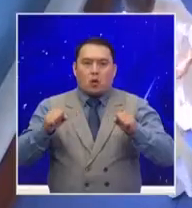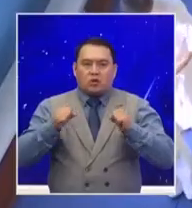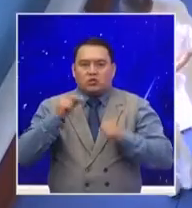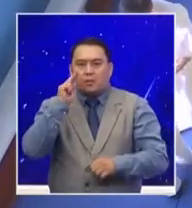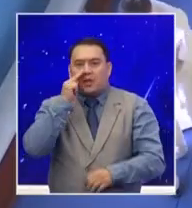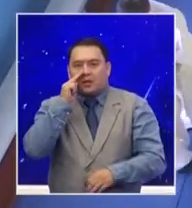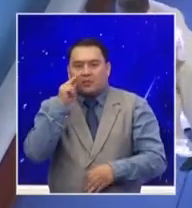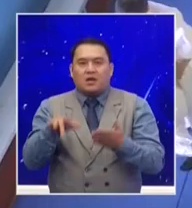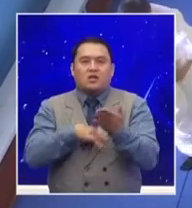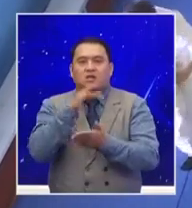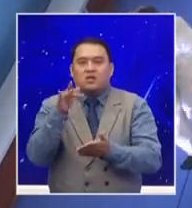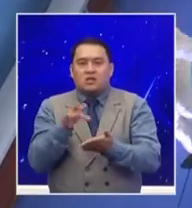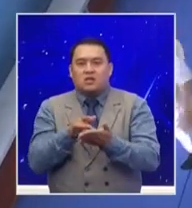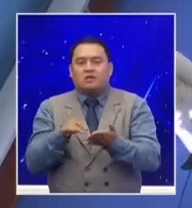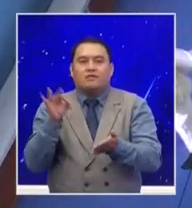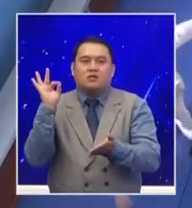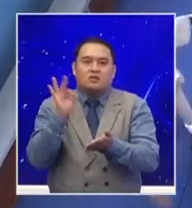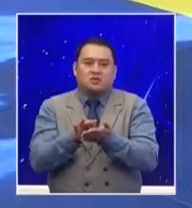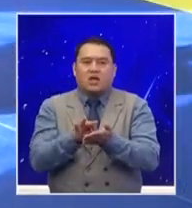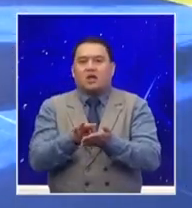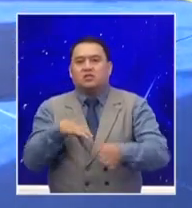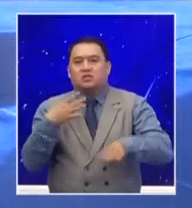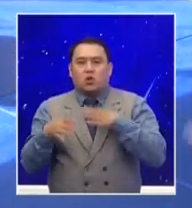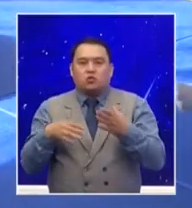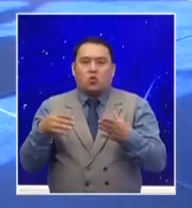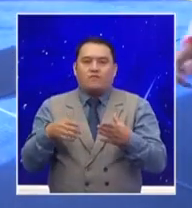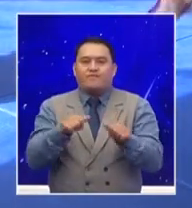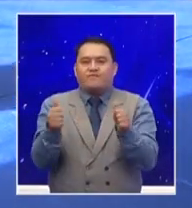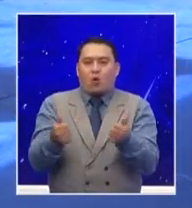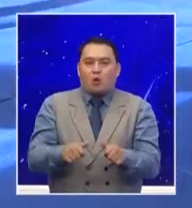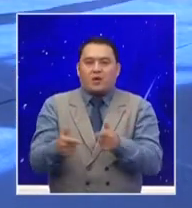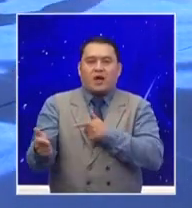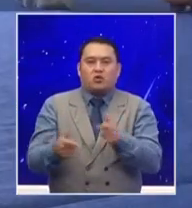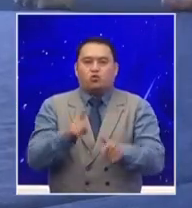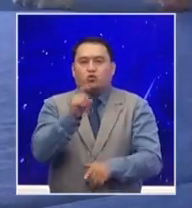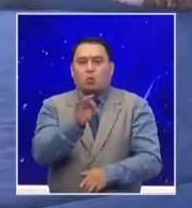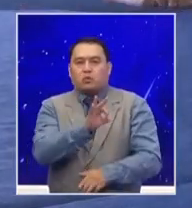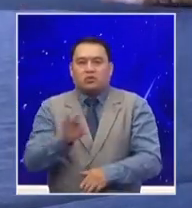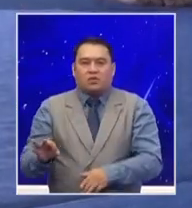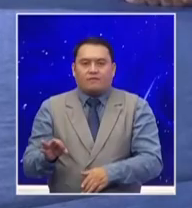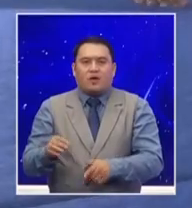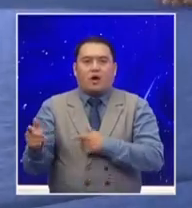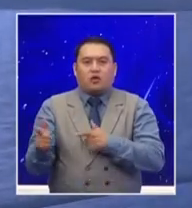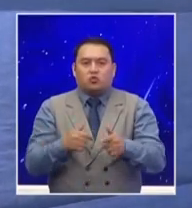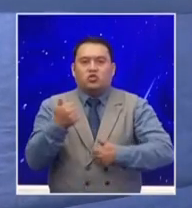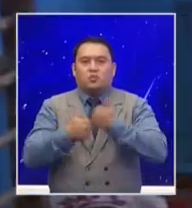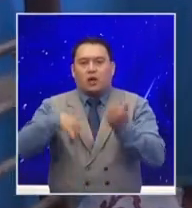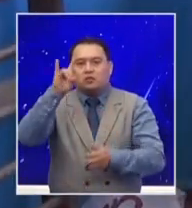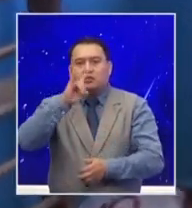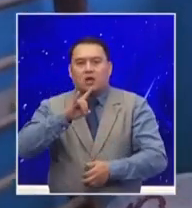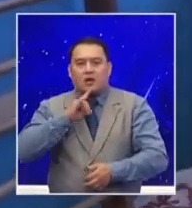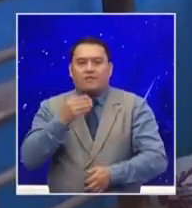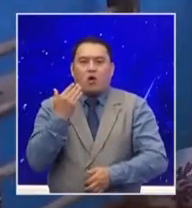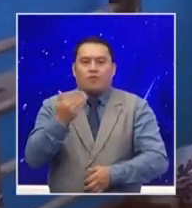спортсмены из Шымкента. Главная цель комплексных тренировок – достичь пиковой формы и на 100% подготовиться к грядущему чемпионату